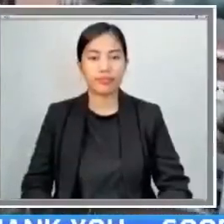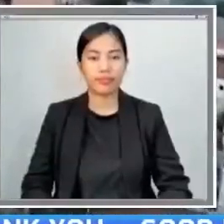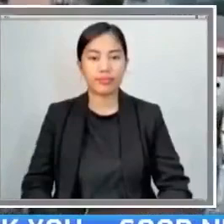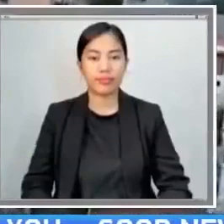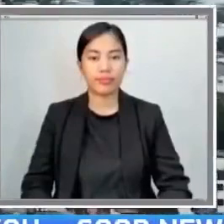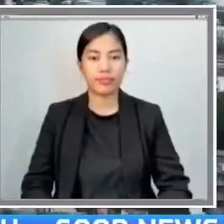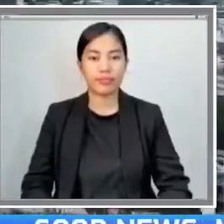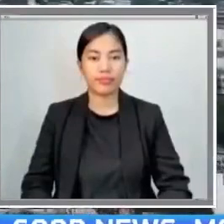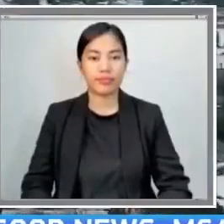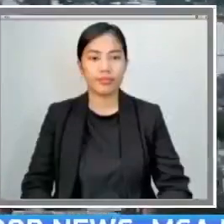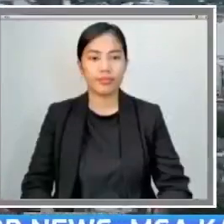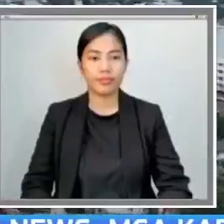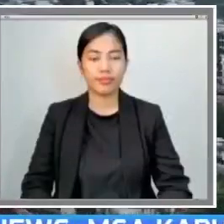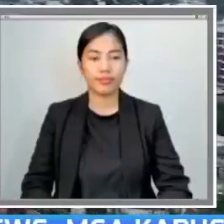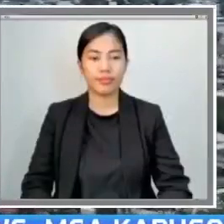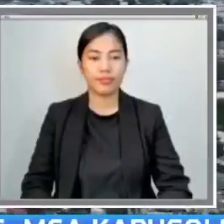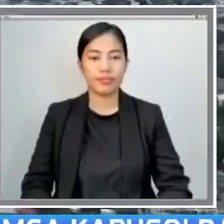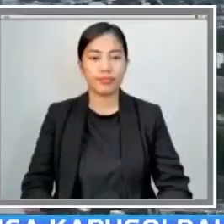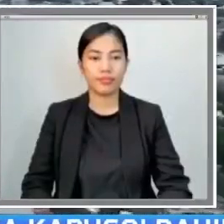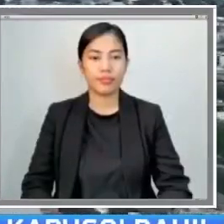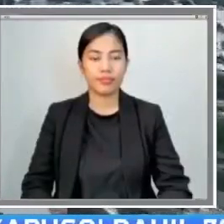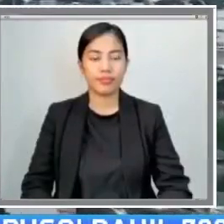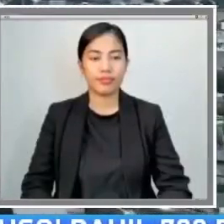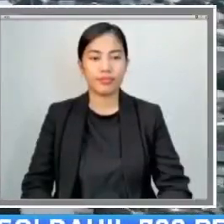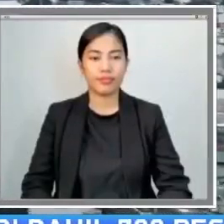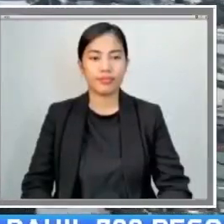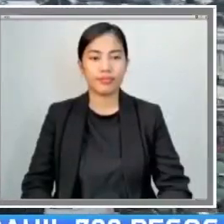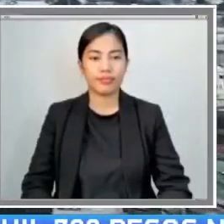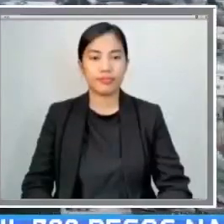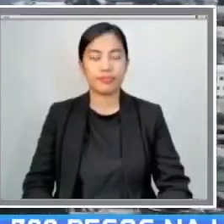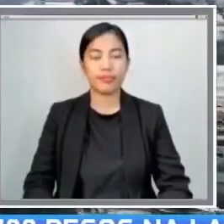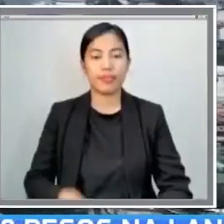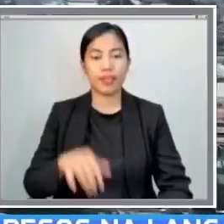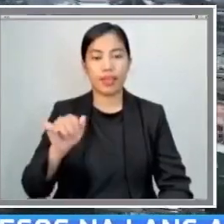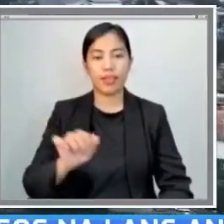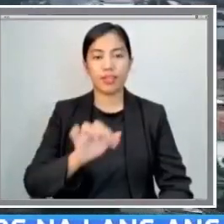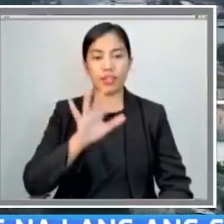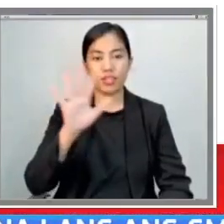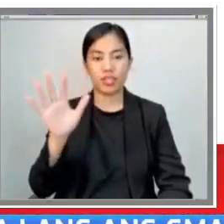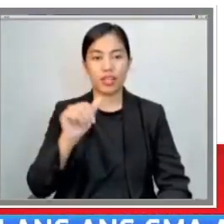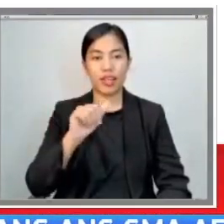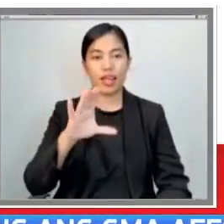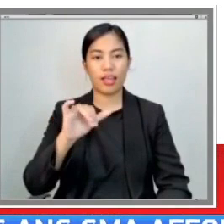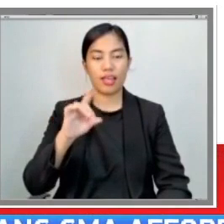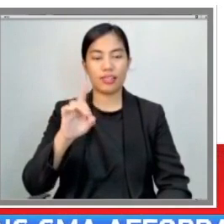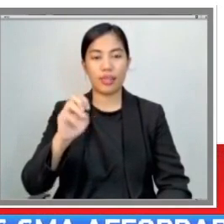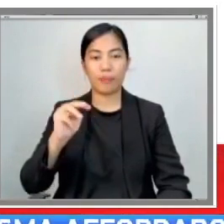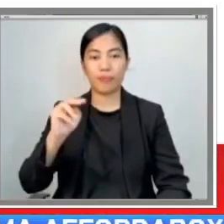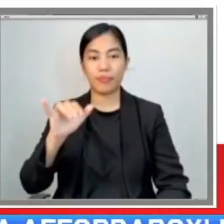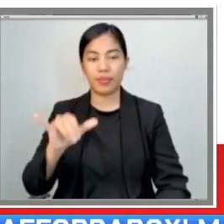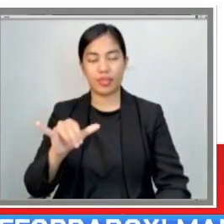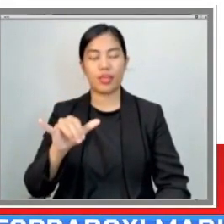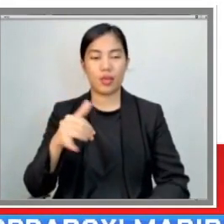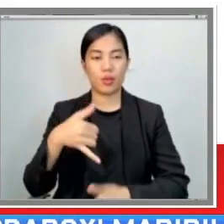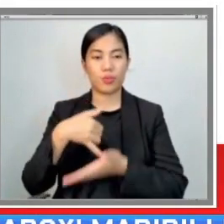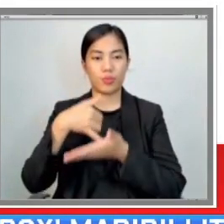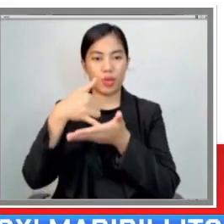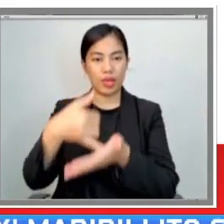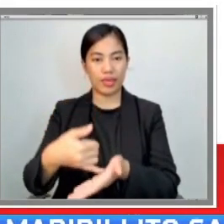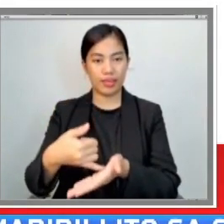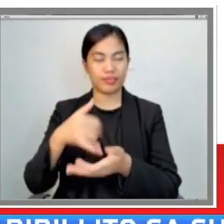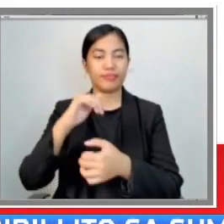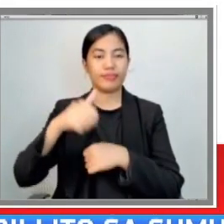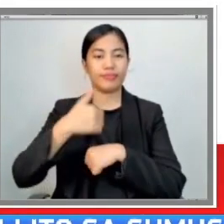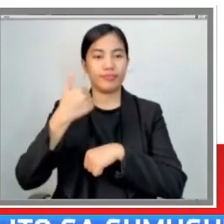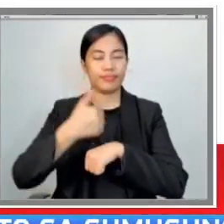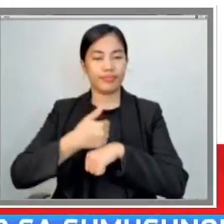GMA Network sa prestihiyosong Asian Academy Creative Awards 2023. Hinirang na Best News Program ang July